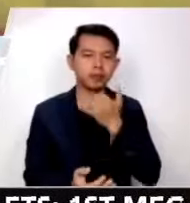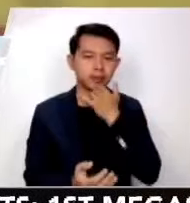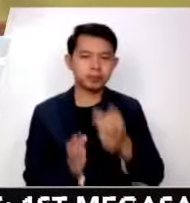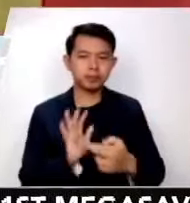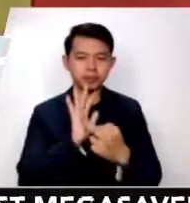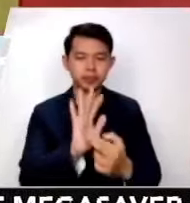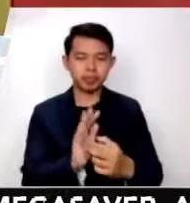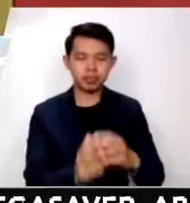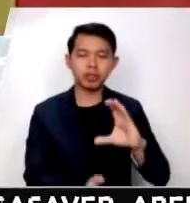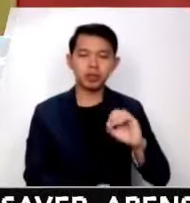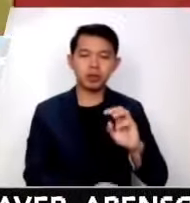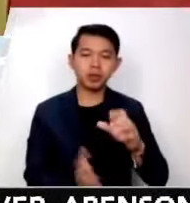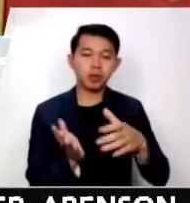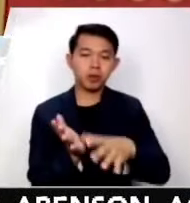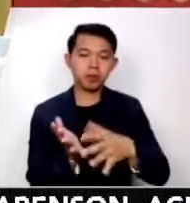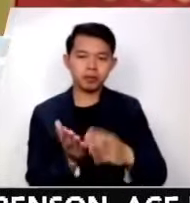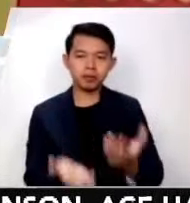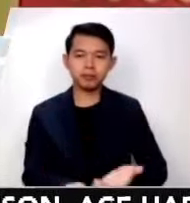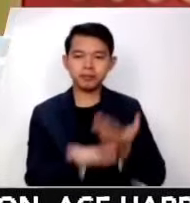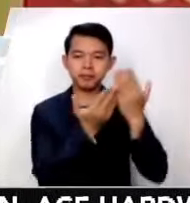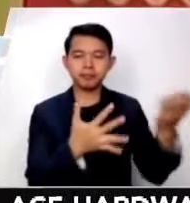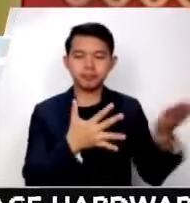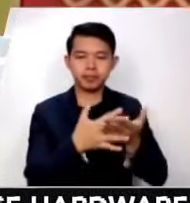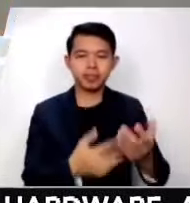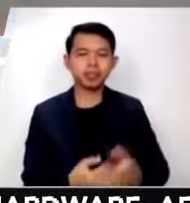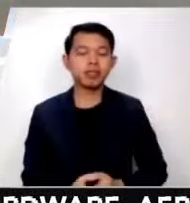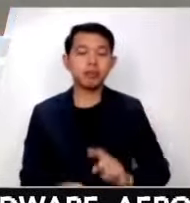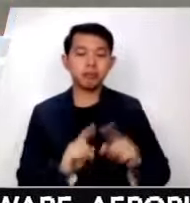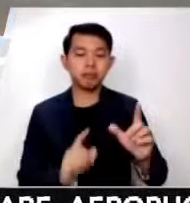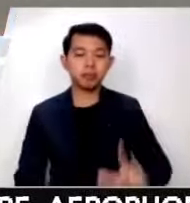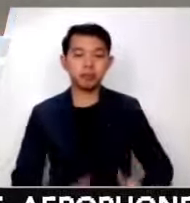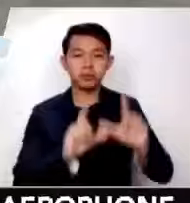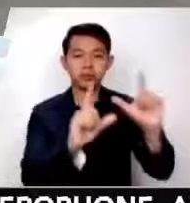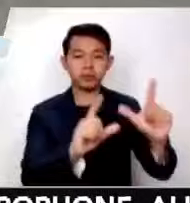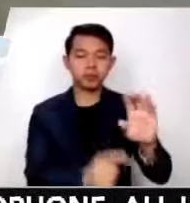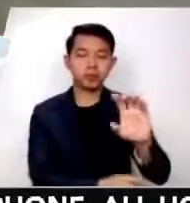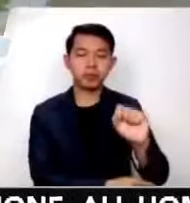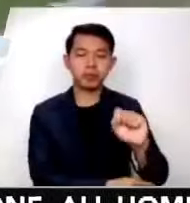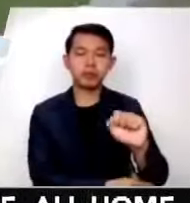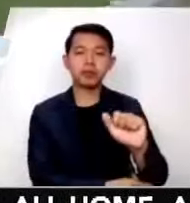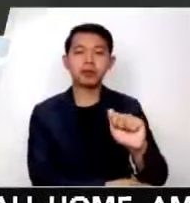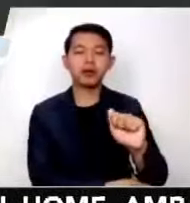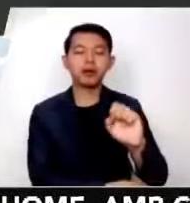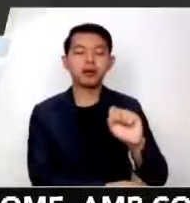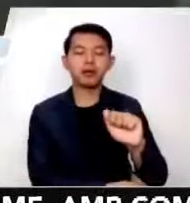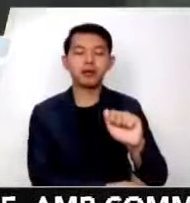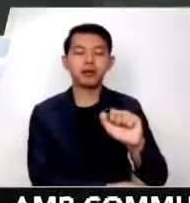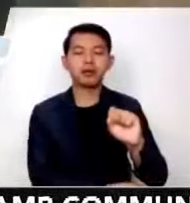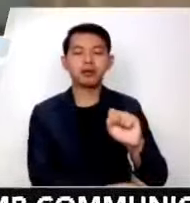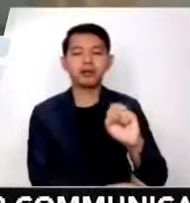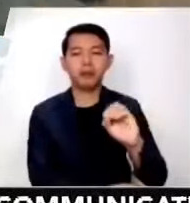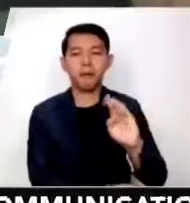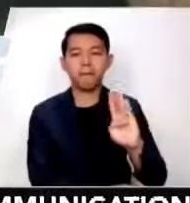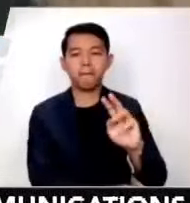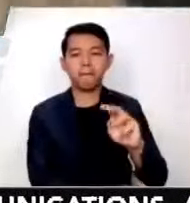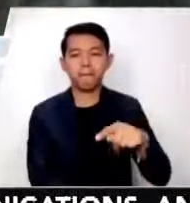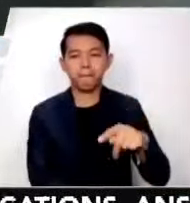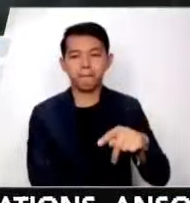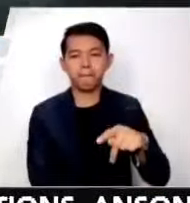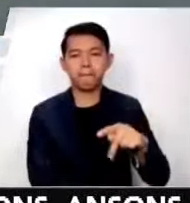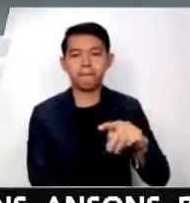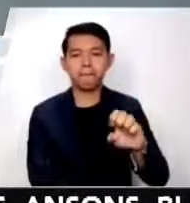sa farm niya nang isilbi ang sabpina. Nagsilbi rin ng sabpina sa munisipyo. May 10 araw si Go para maghain